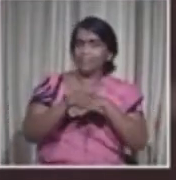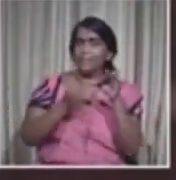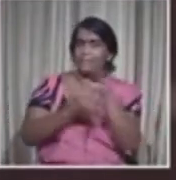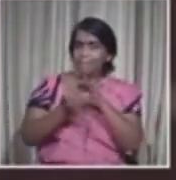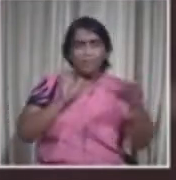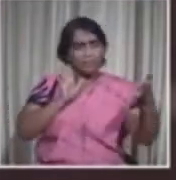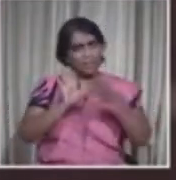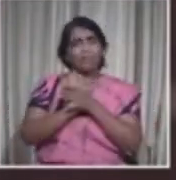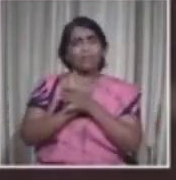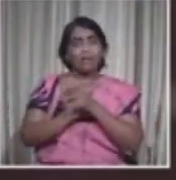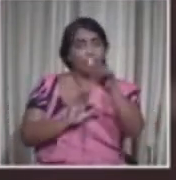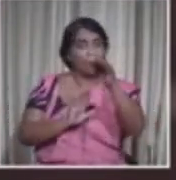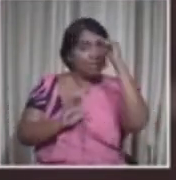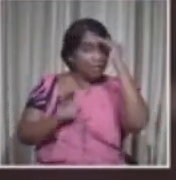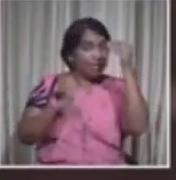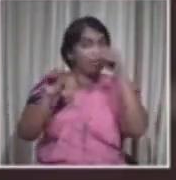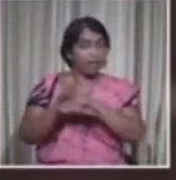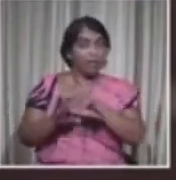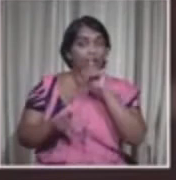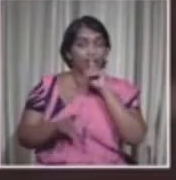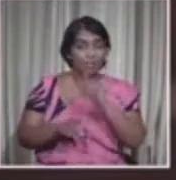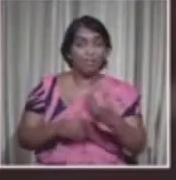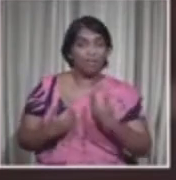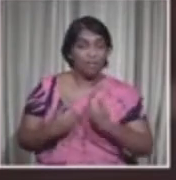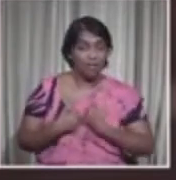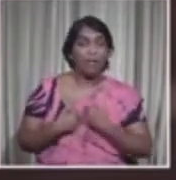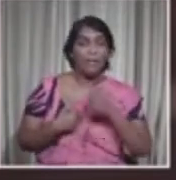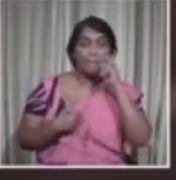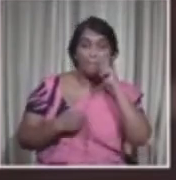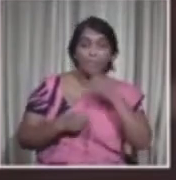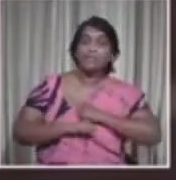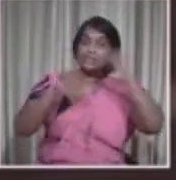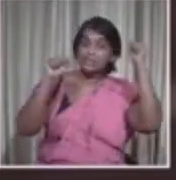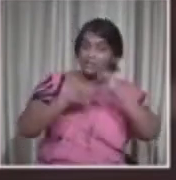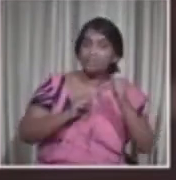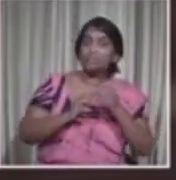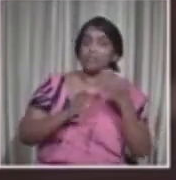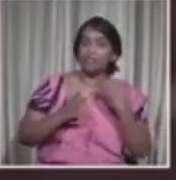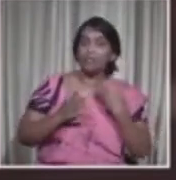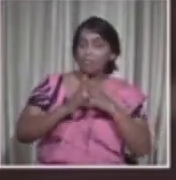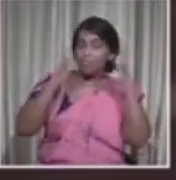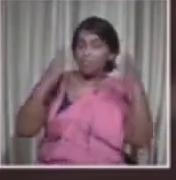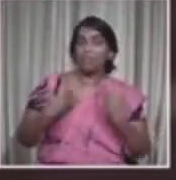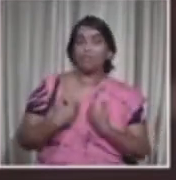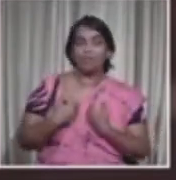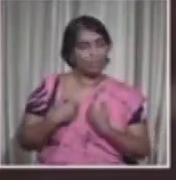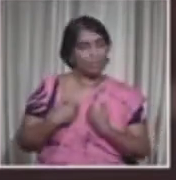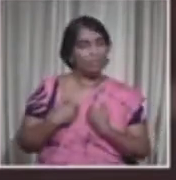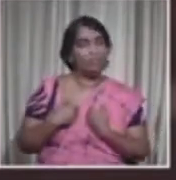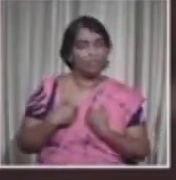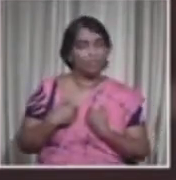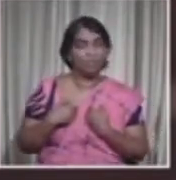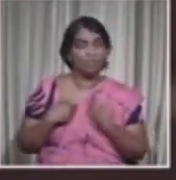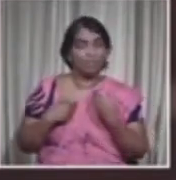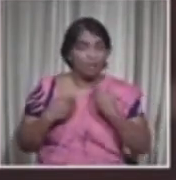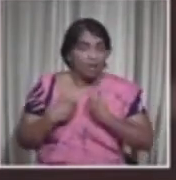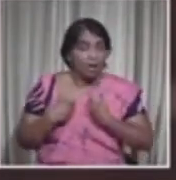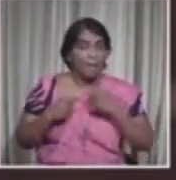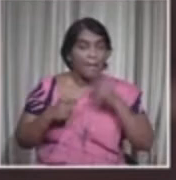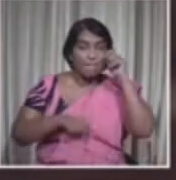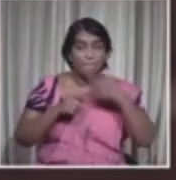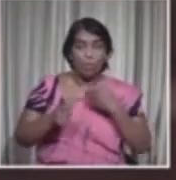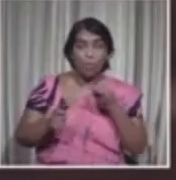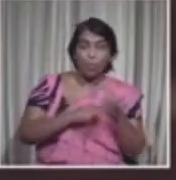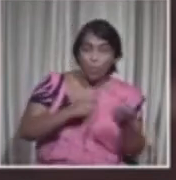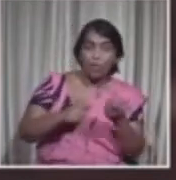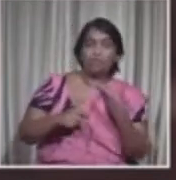ව්‍යුහය තුළ ඔබතුමාගේ නායකයා එතන ඇවිල්ලා කිව්වා අපේ මිනිස්සුත් ඇවිල්ලා උද්දෝෂණය වැඩියෙන් අපේ මිනිස්සු කියලා. ඒ කියන්නේ පෙන්වන්න හදනේ අපේ මිනිස්සු බෑල අපිට ගහන්න